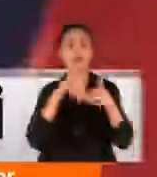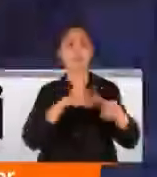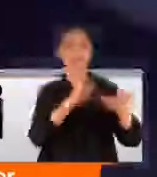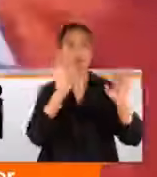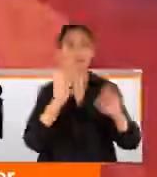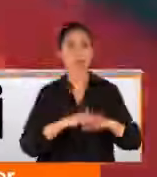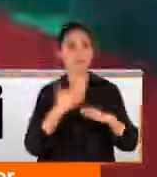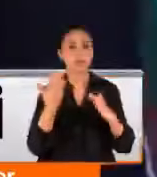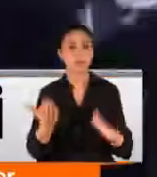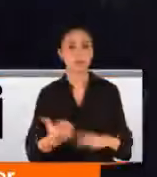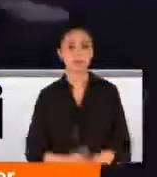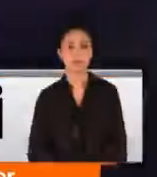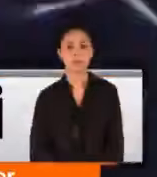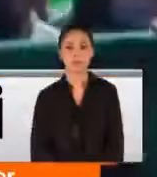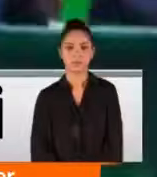eylemdeydi.